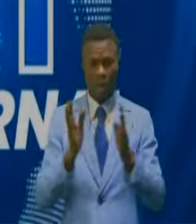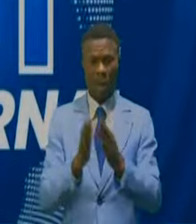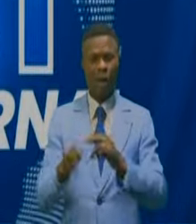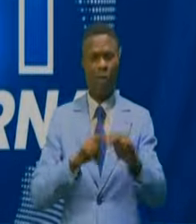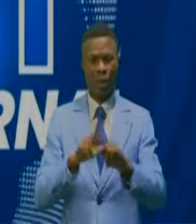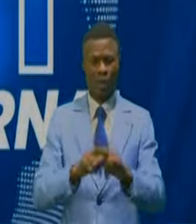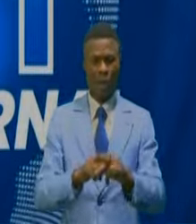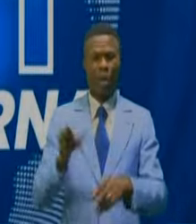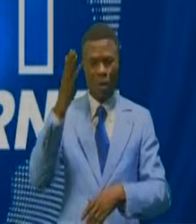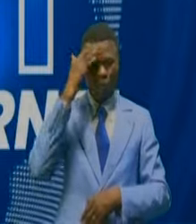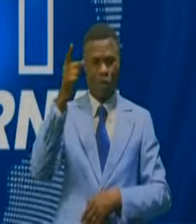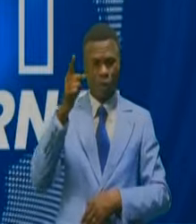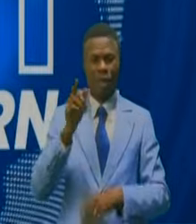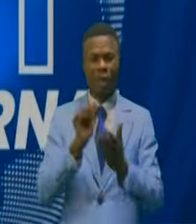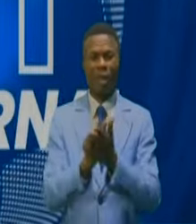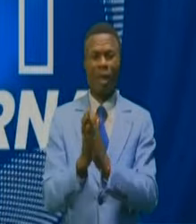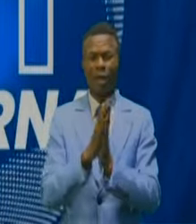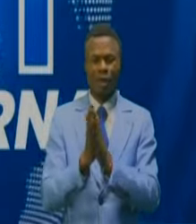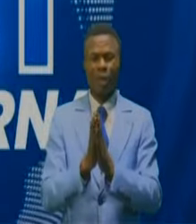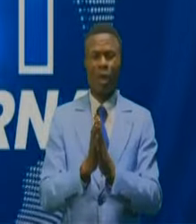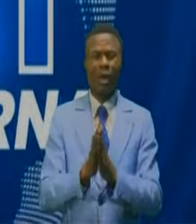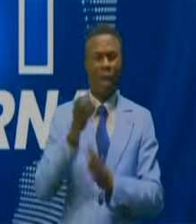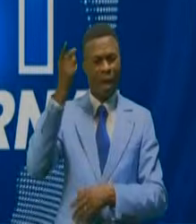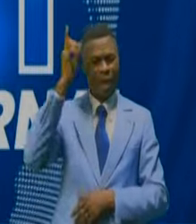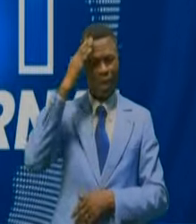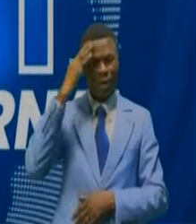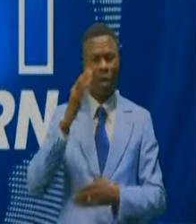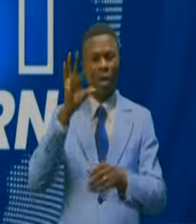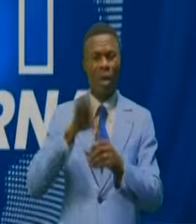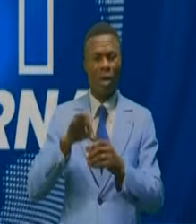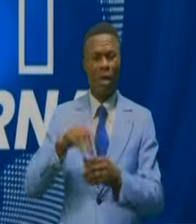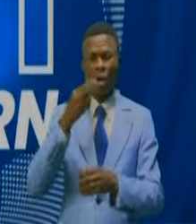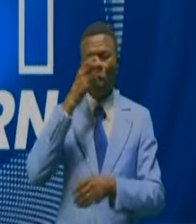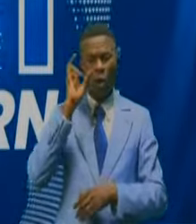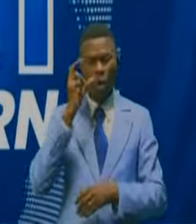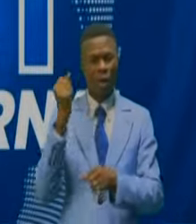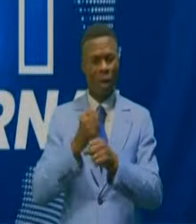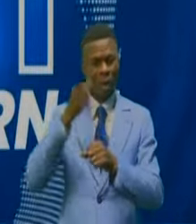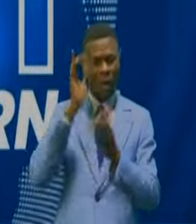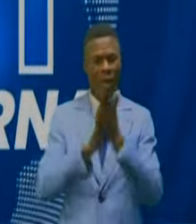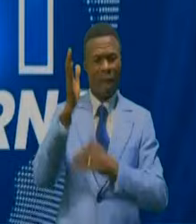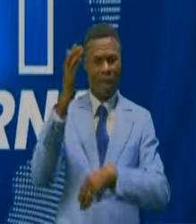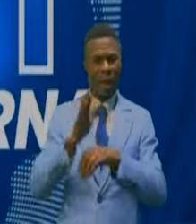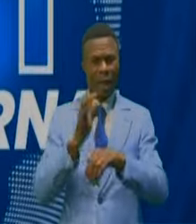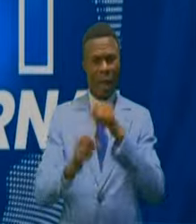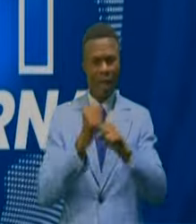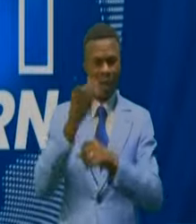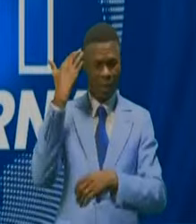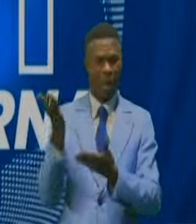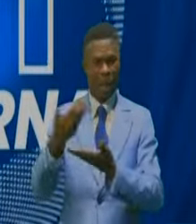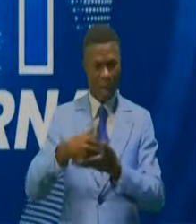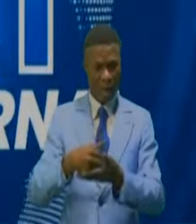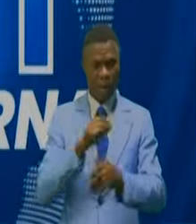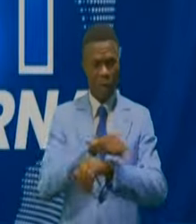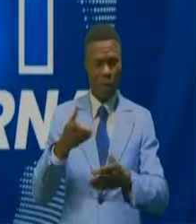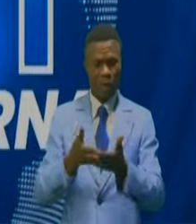l'Assemblée nationale, Vital Kamerhe, est un visage connu. L'élu de Bukavu a déjà eu à occuper ce poste il y a 15 ans. Retour sur son